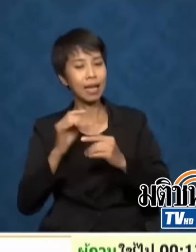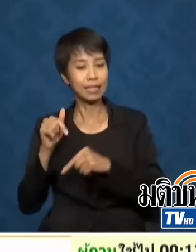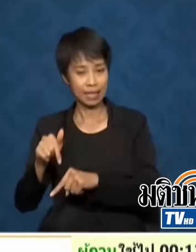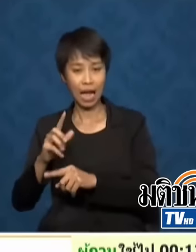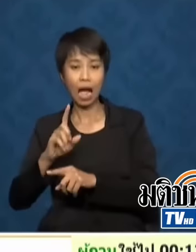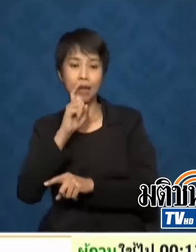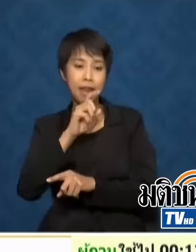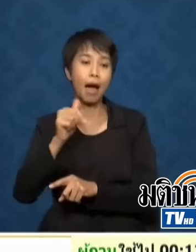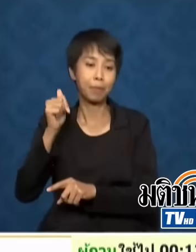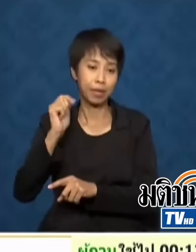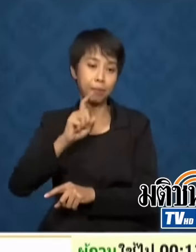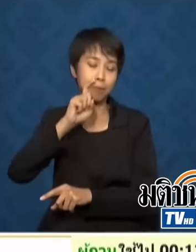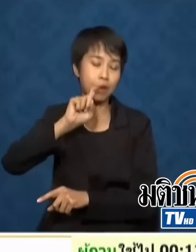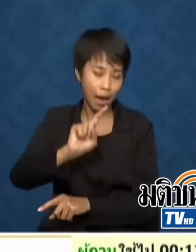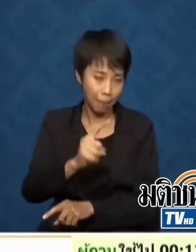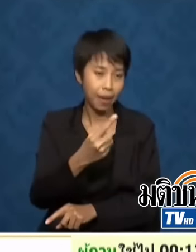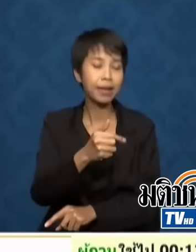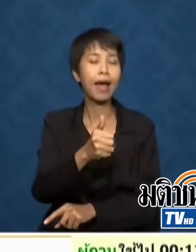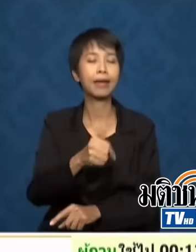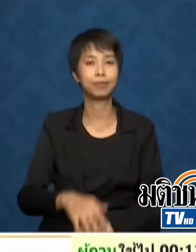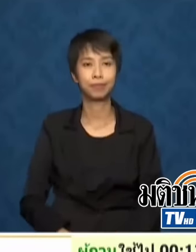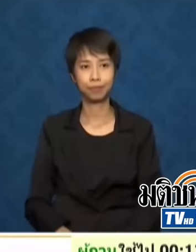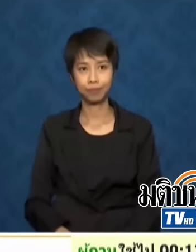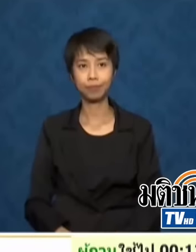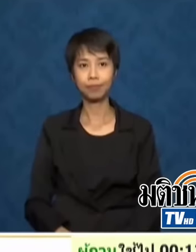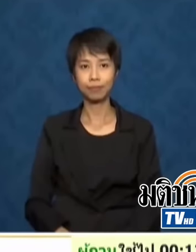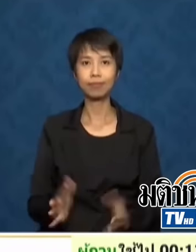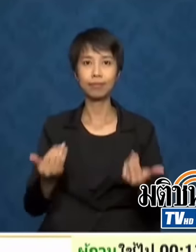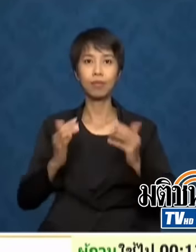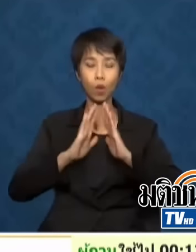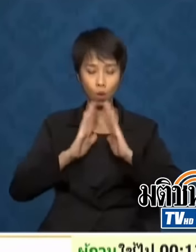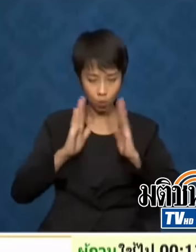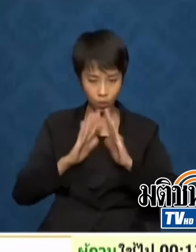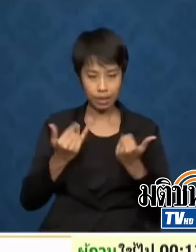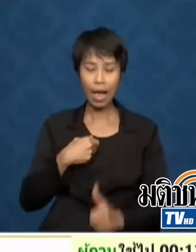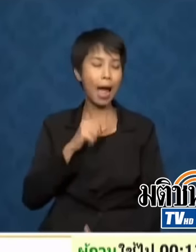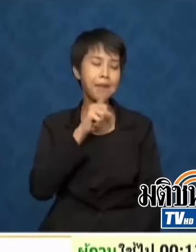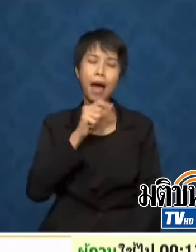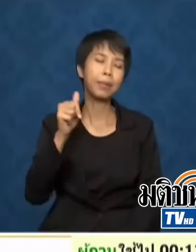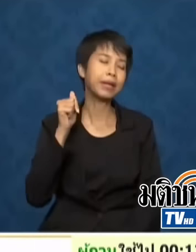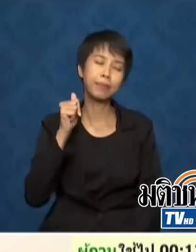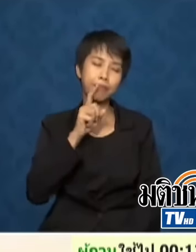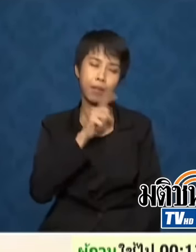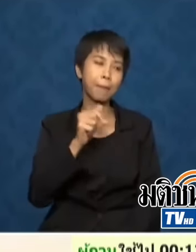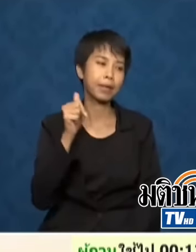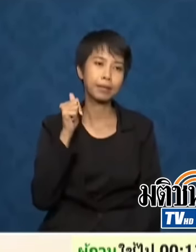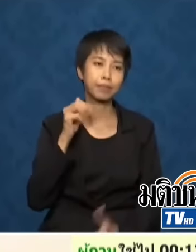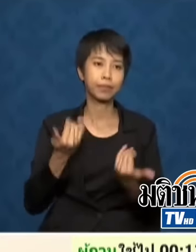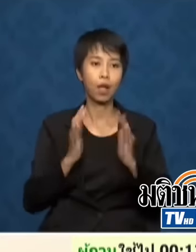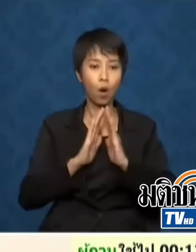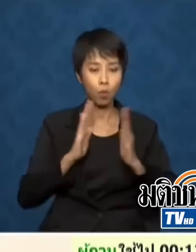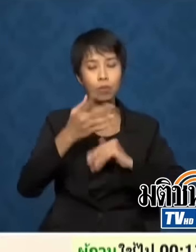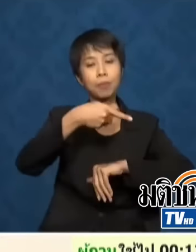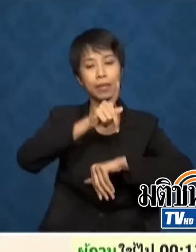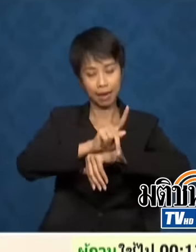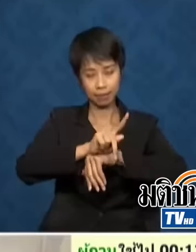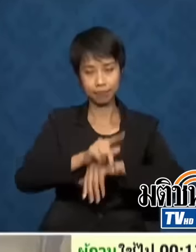มาถามได้อีกครั้งหนึ่งนะครับขอบคุณครับอันนี้เป็นไปตาม ขอบคุณครับขอบคุณครับคำถามเดิมเลยครับไม่ได้มีการเพิ่มเติมคำถามใหม่ครับขอบคุณท่านประธานมากครับ